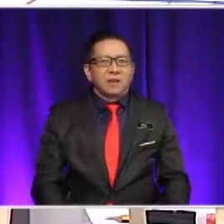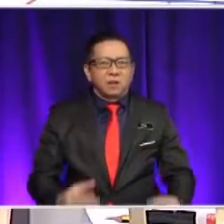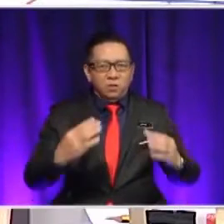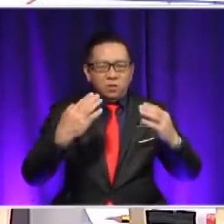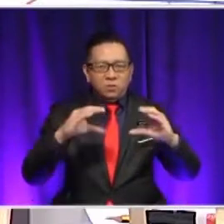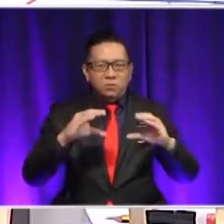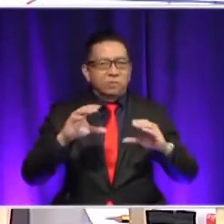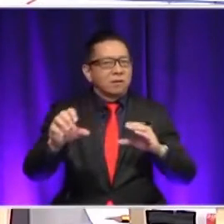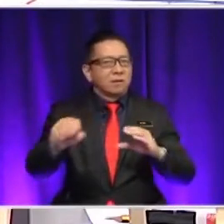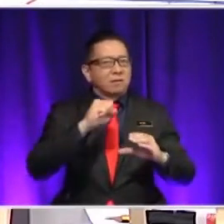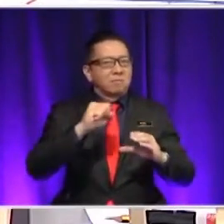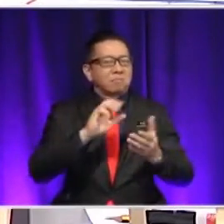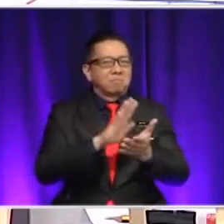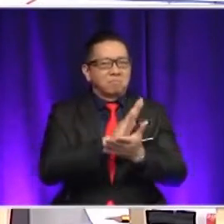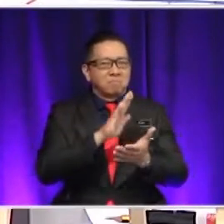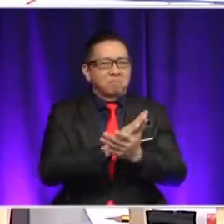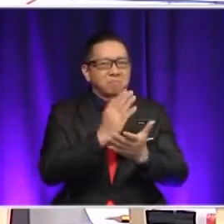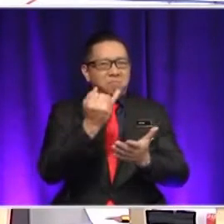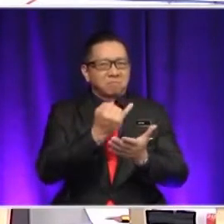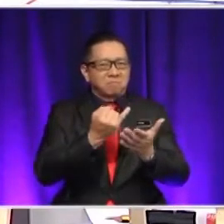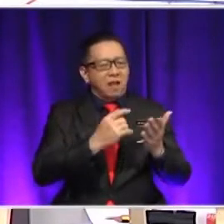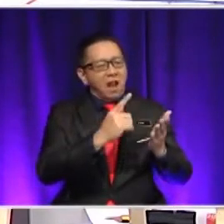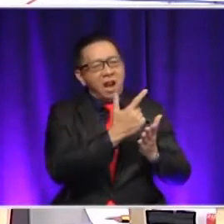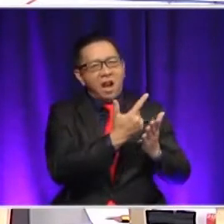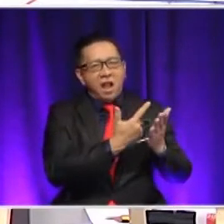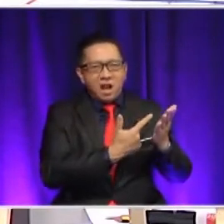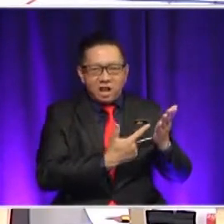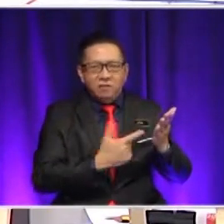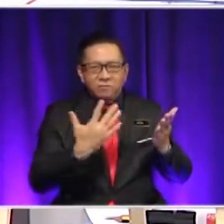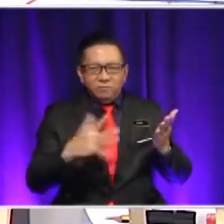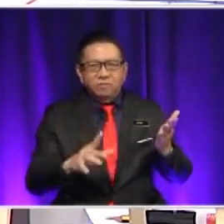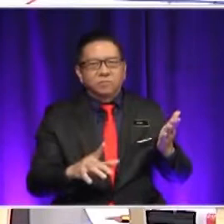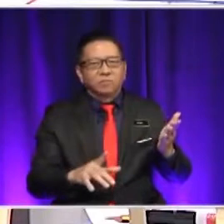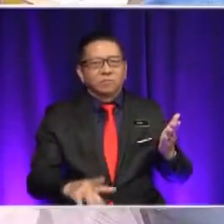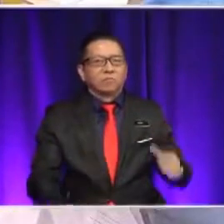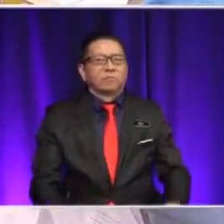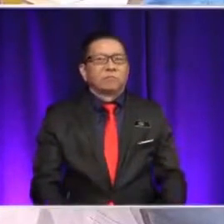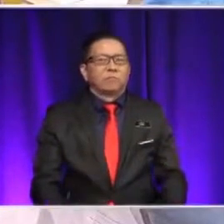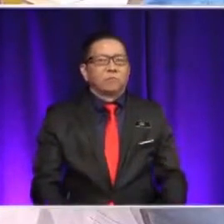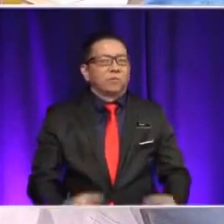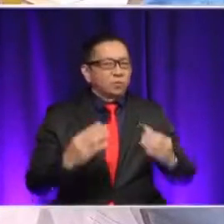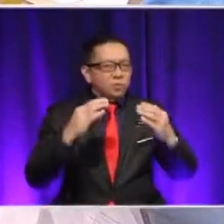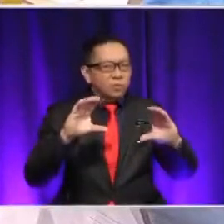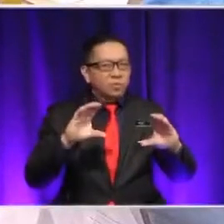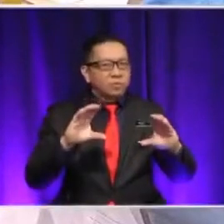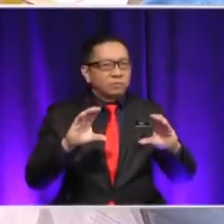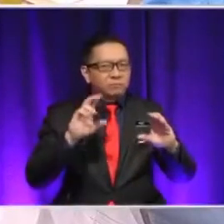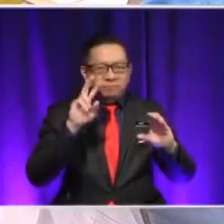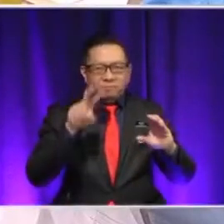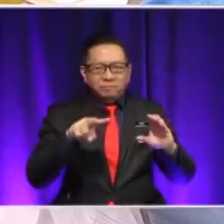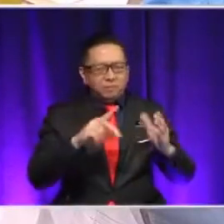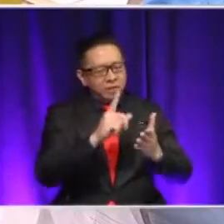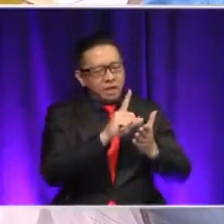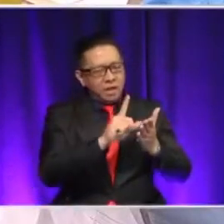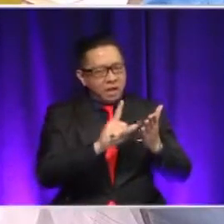lukisan namanya file tadi Abay Panda Buatlah karena macamnya sebuah jagain brush Oke cuma Abay five kalau Tengok nih lah